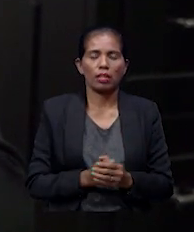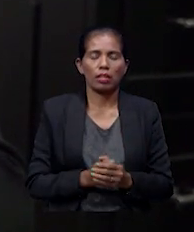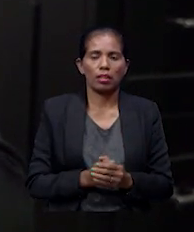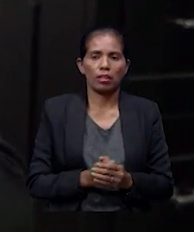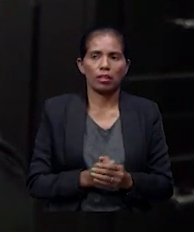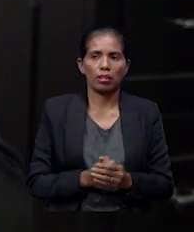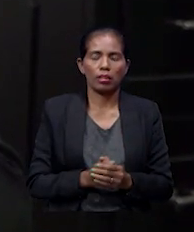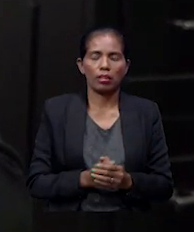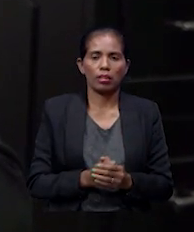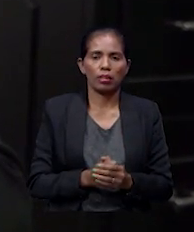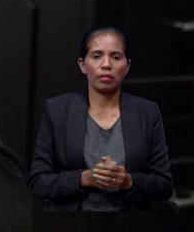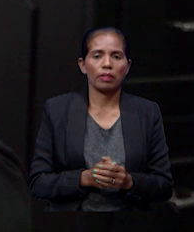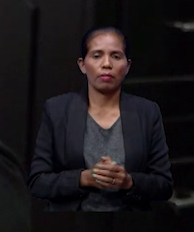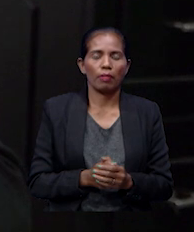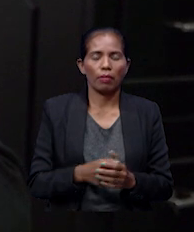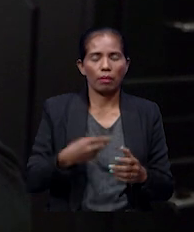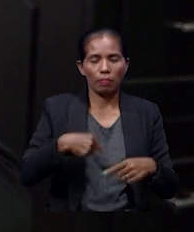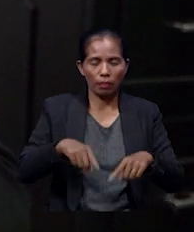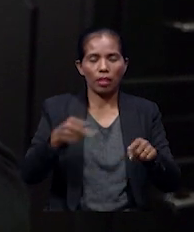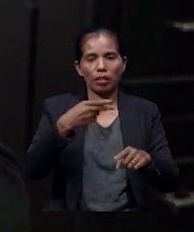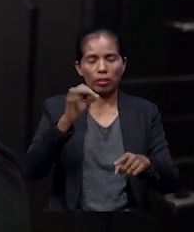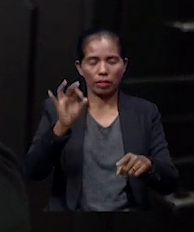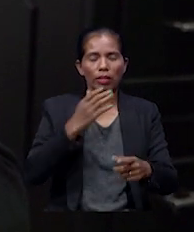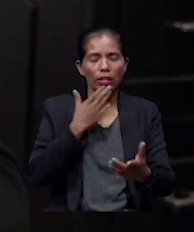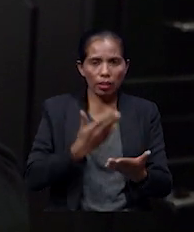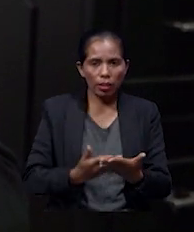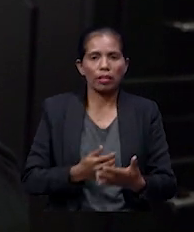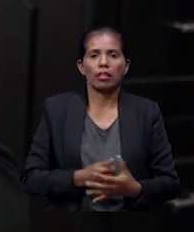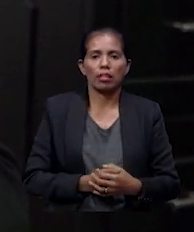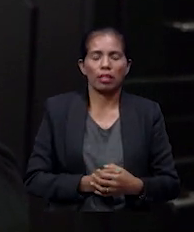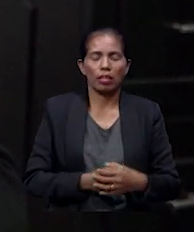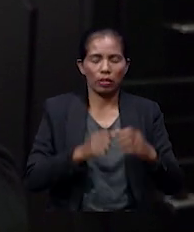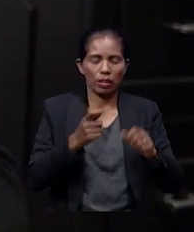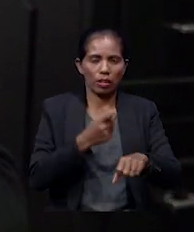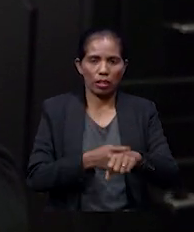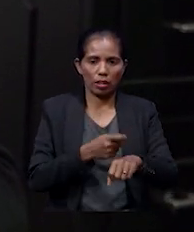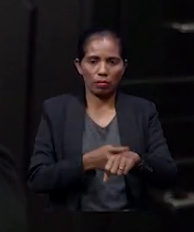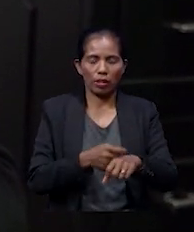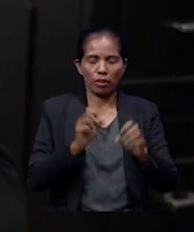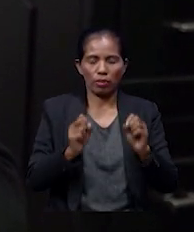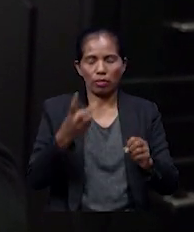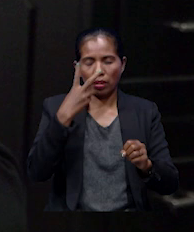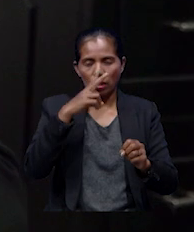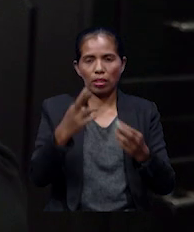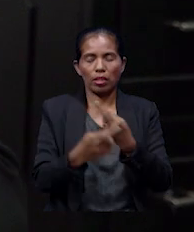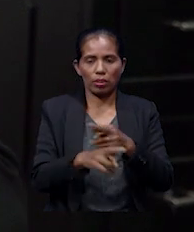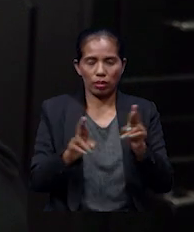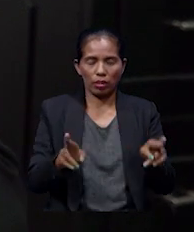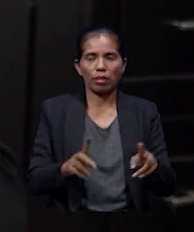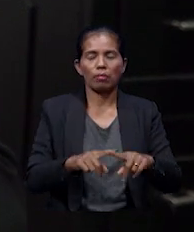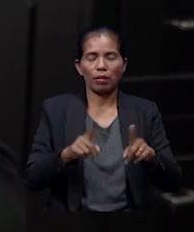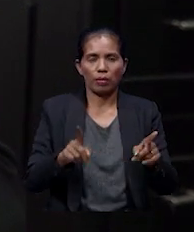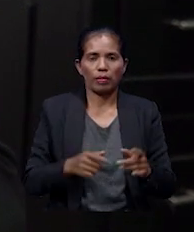que dia aquela e agora ao mesmo tempo halo na CT scan até a real no resultado mas vê